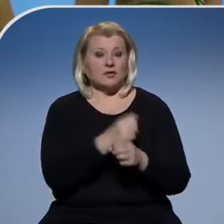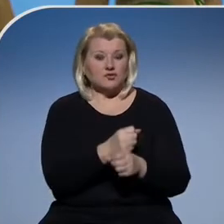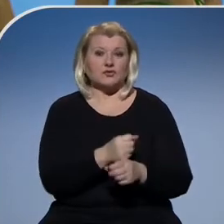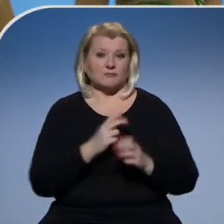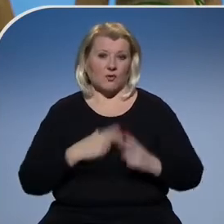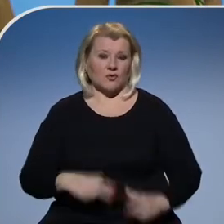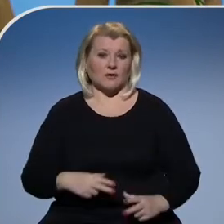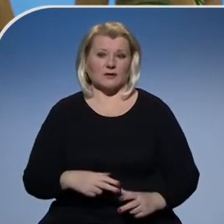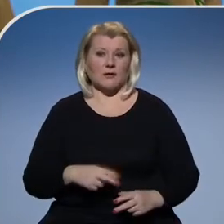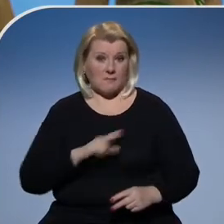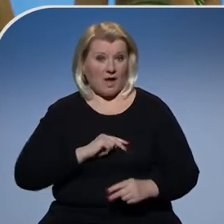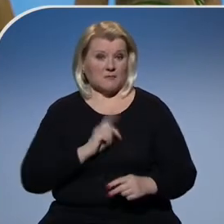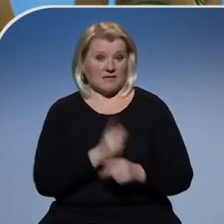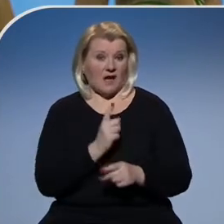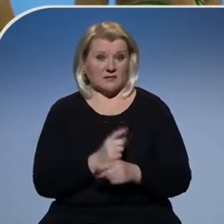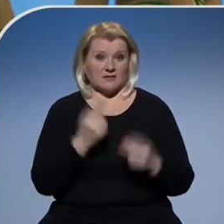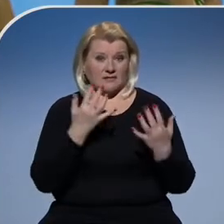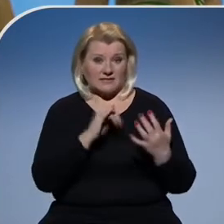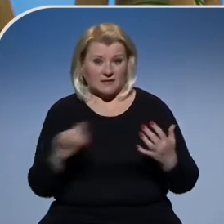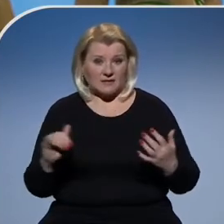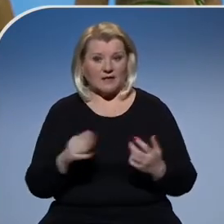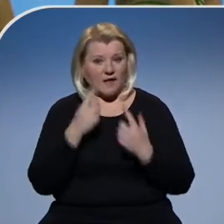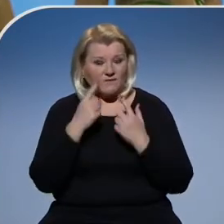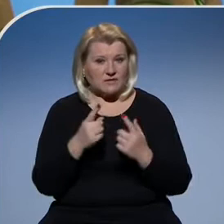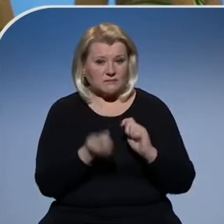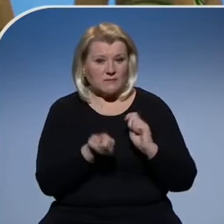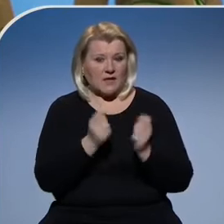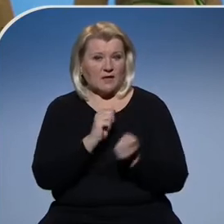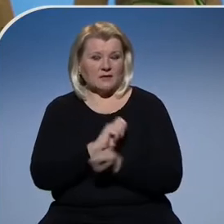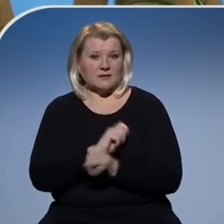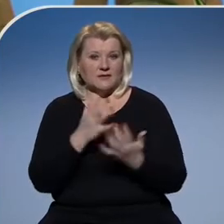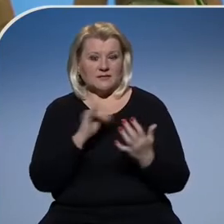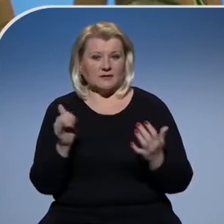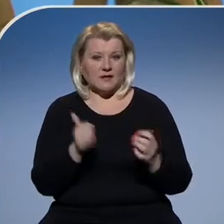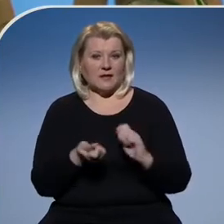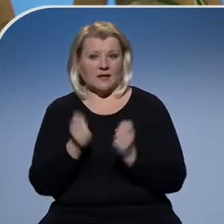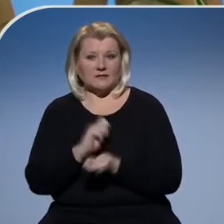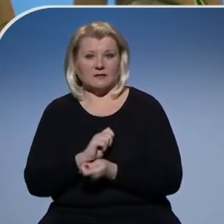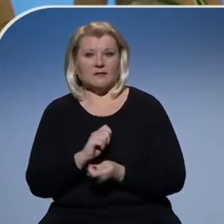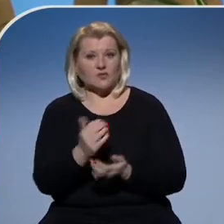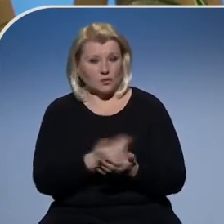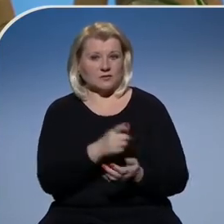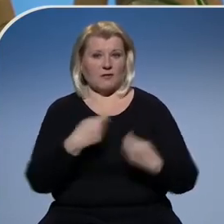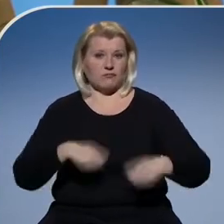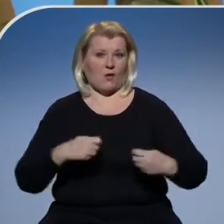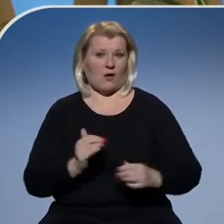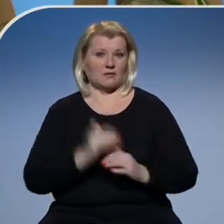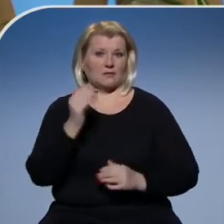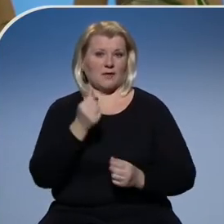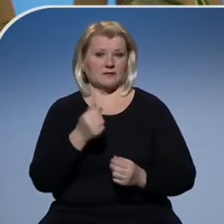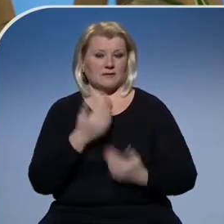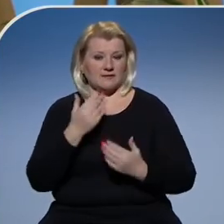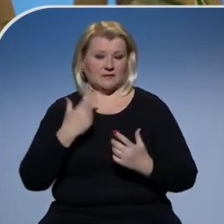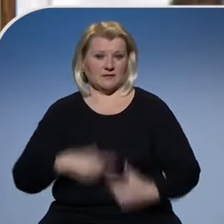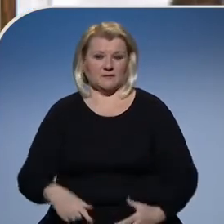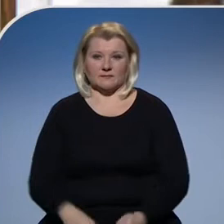asi nejkrásnější na tom je, že vidíte, jak se to všechno vyvíjí a posouvá dál a že skutečně ti klienti s vámi bohatnou. Mohou si třeba lidé prověřit